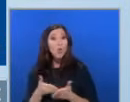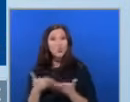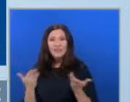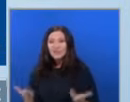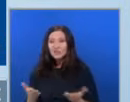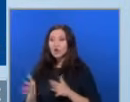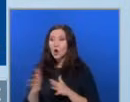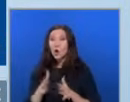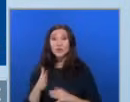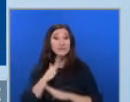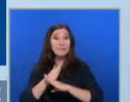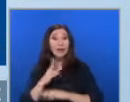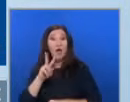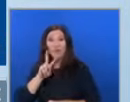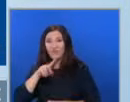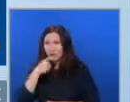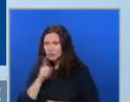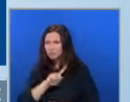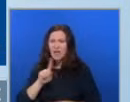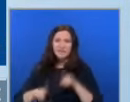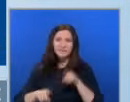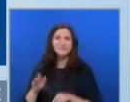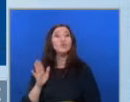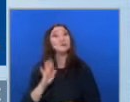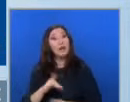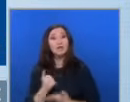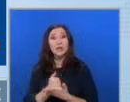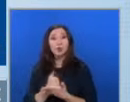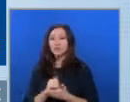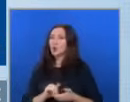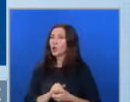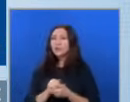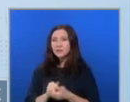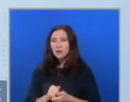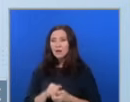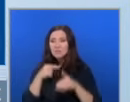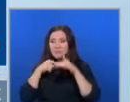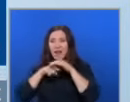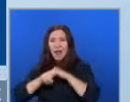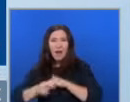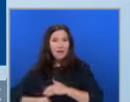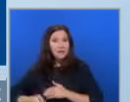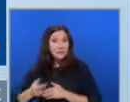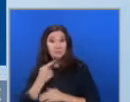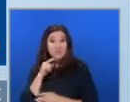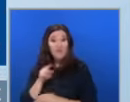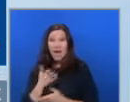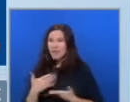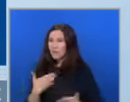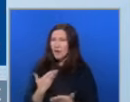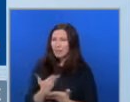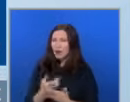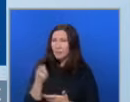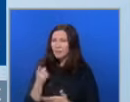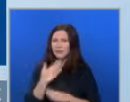са, че за хората с забрана от 2 години, независимо дали се лекуват, се организира нелегален хазарт. Затова ние